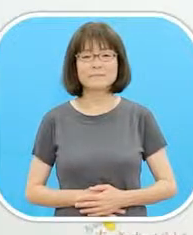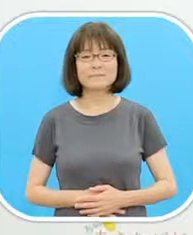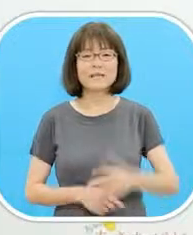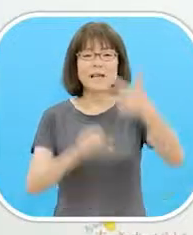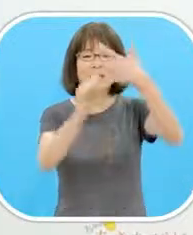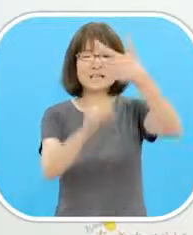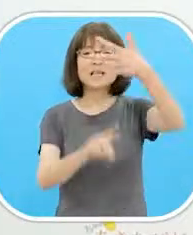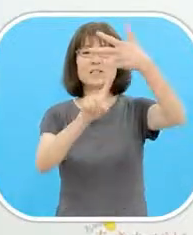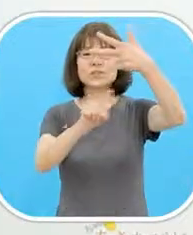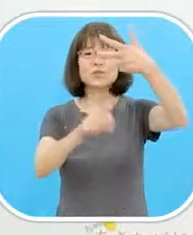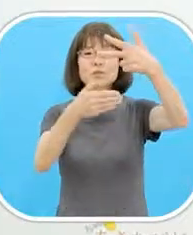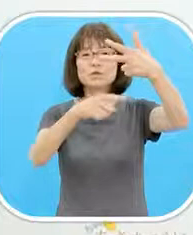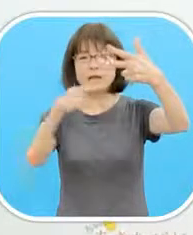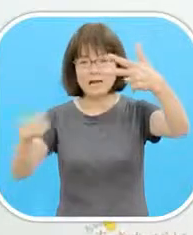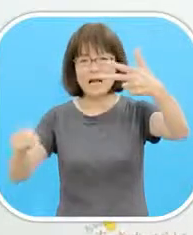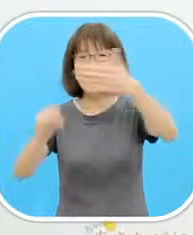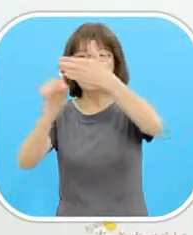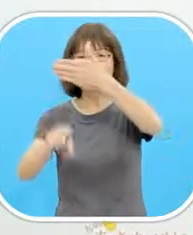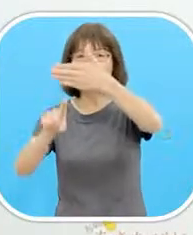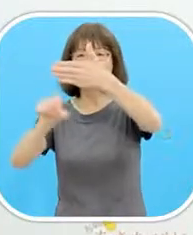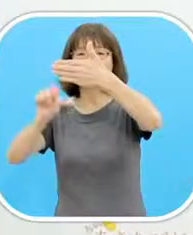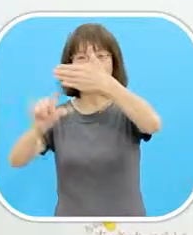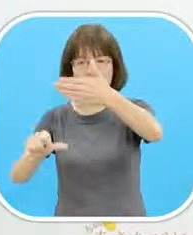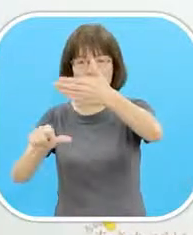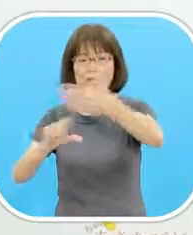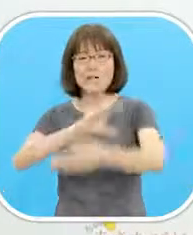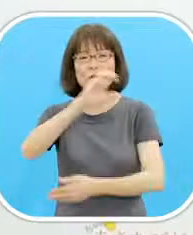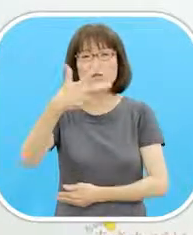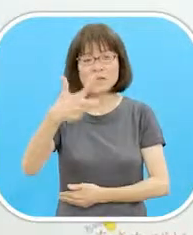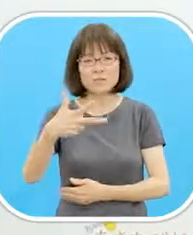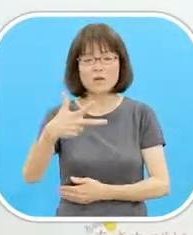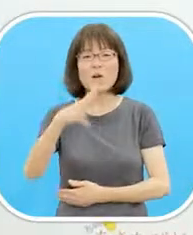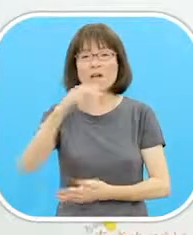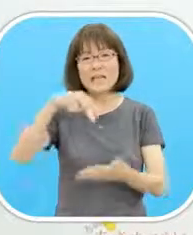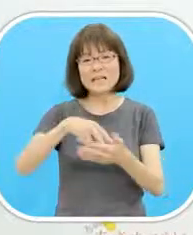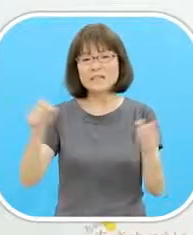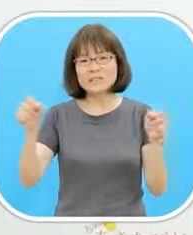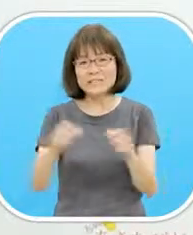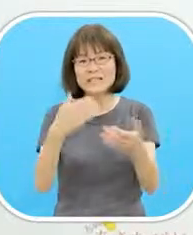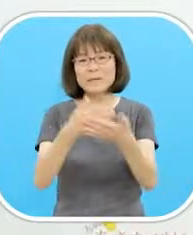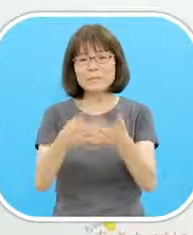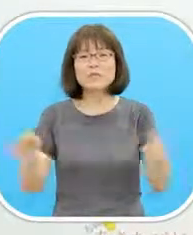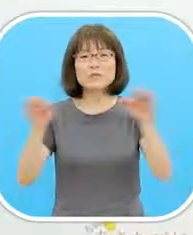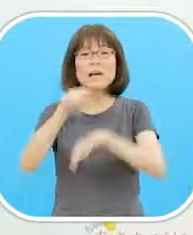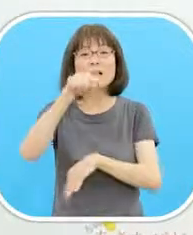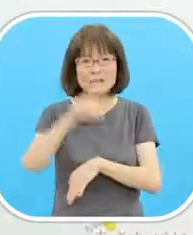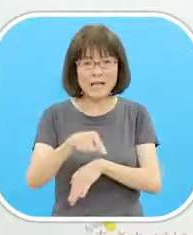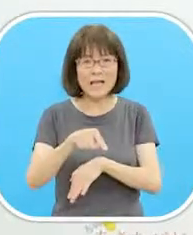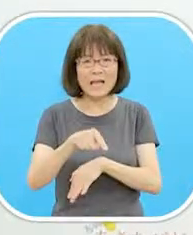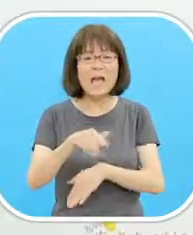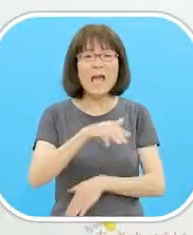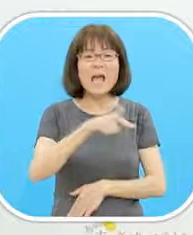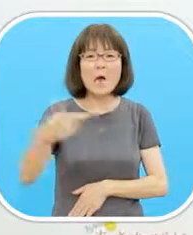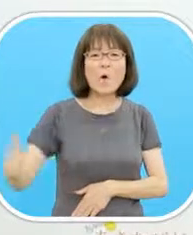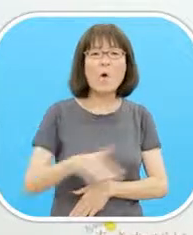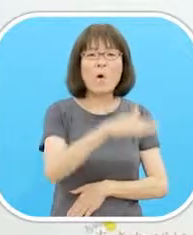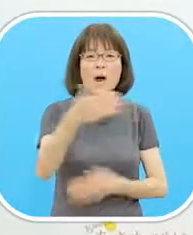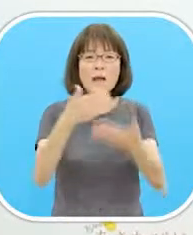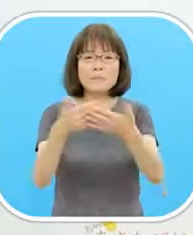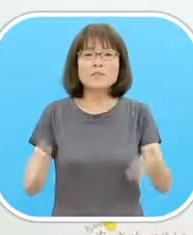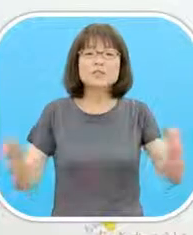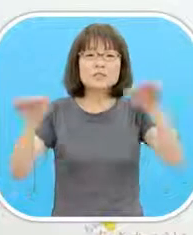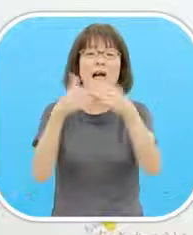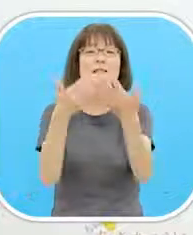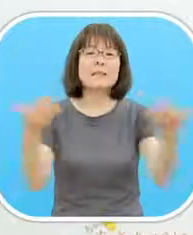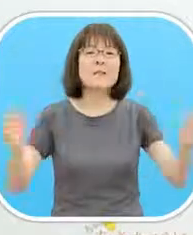7月19日から9月15日まで横手市の県立近代美術館で大原美術館展を開催します